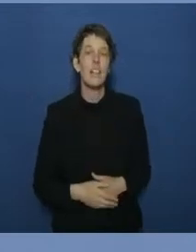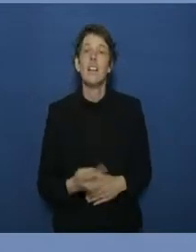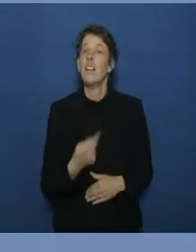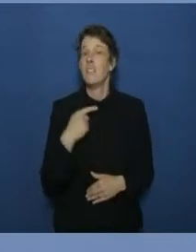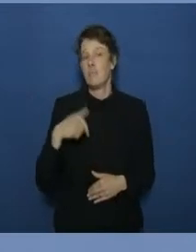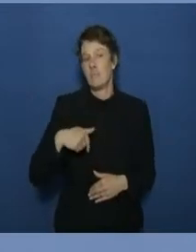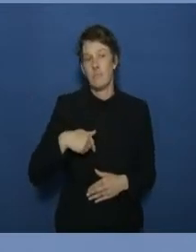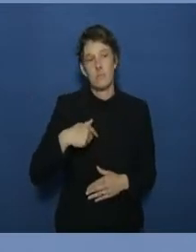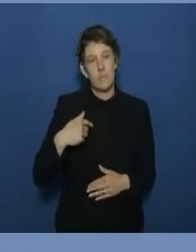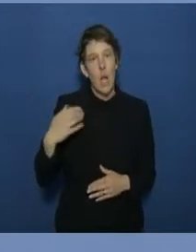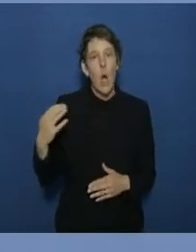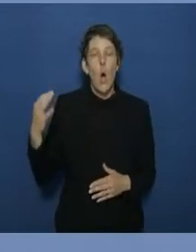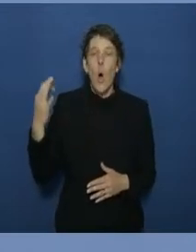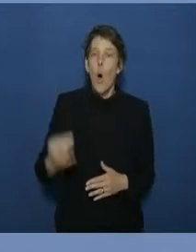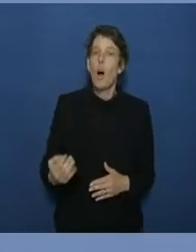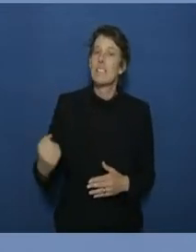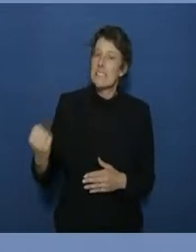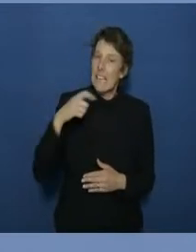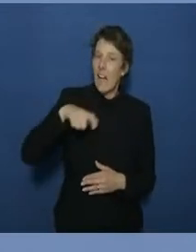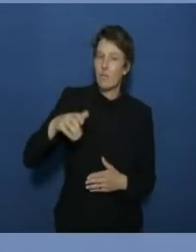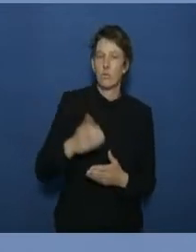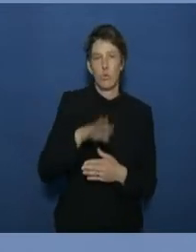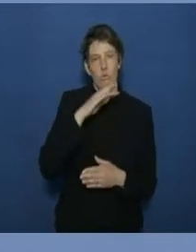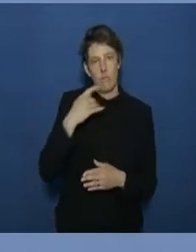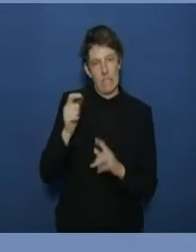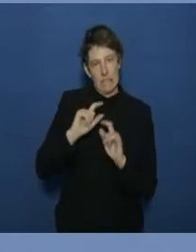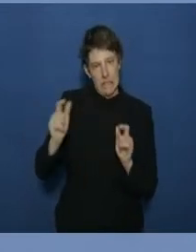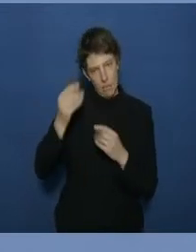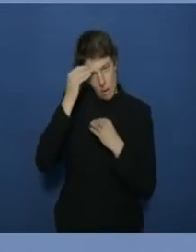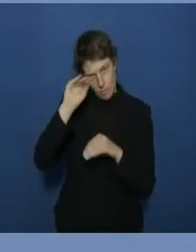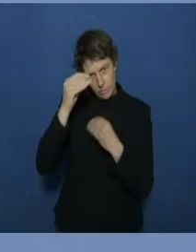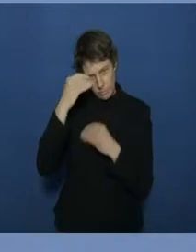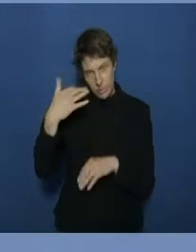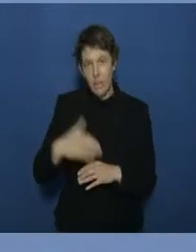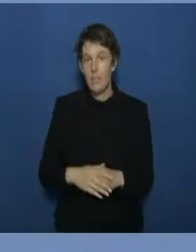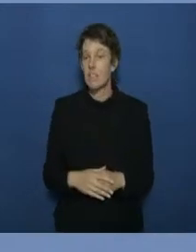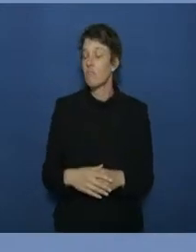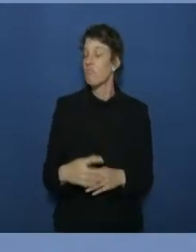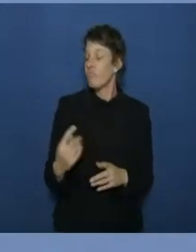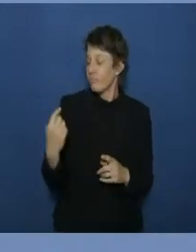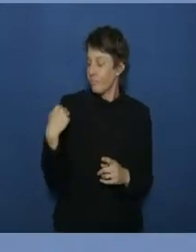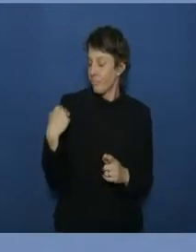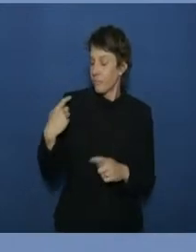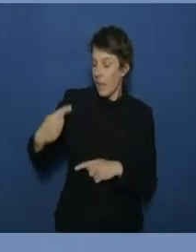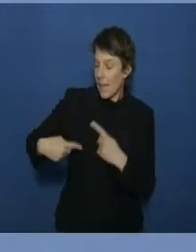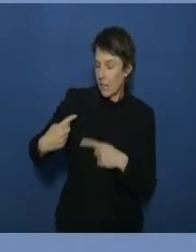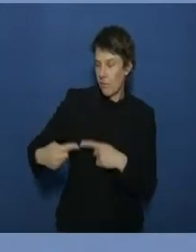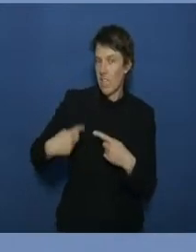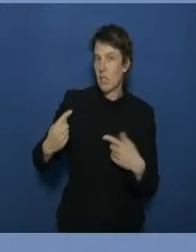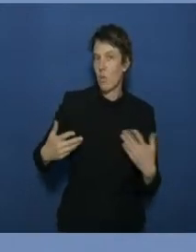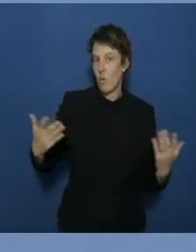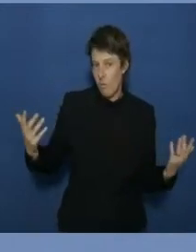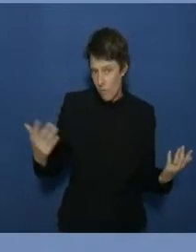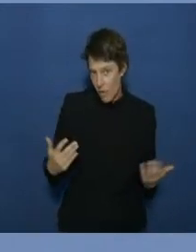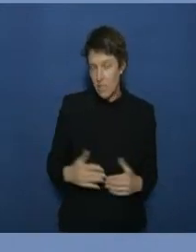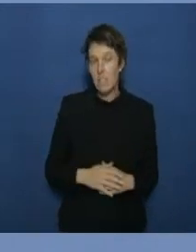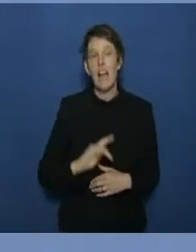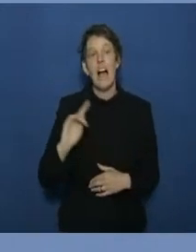wiederholt hier zu den Ortskräften auch schon vorgetragen und die jüngsten Entwicklungen sind ja derart, dass